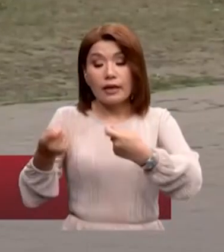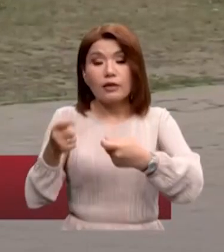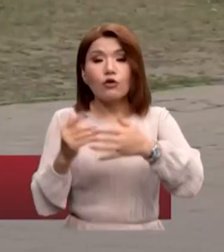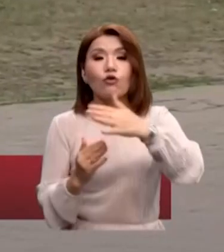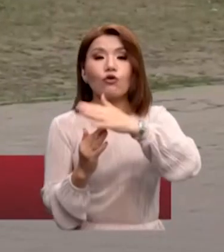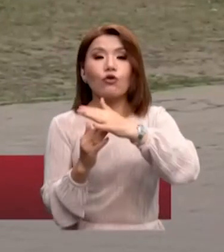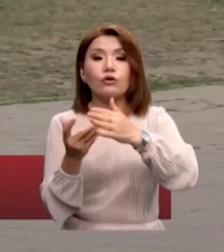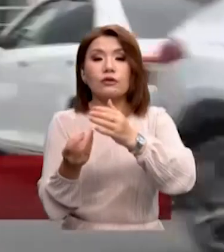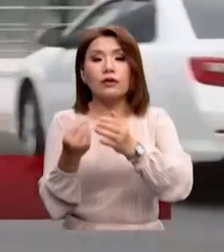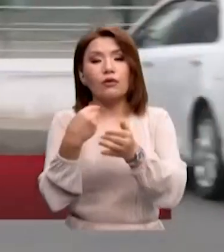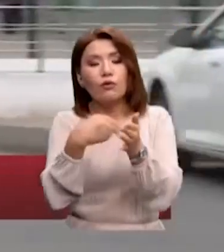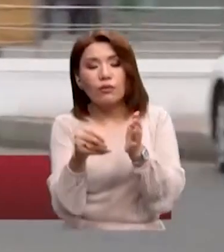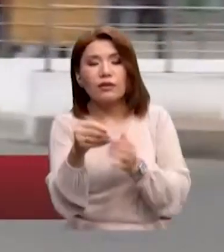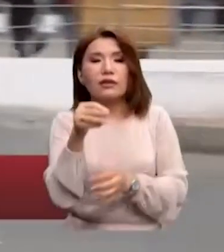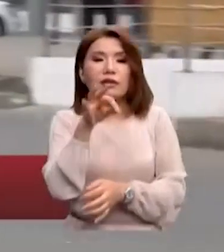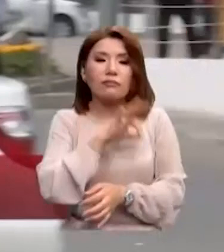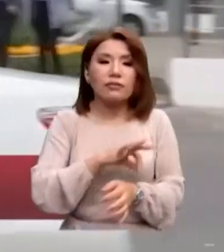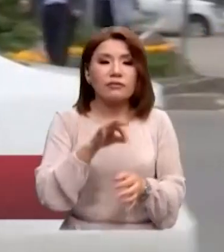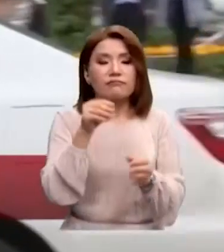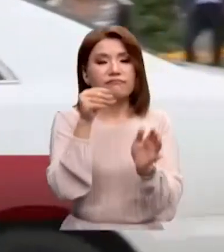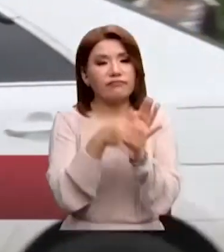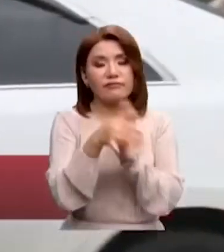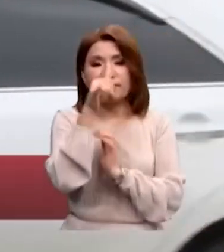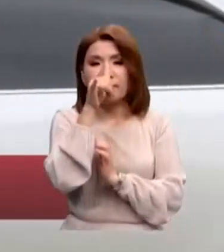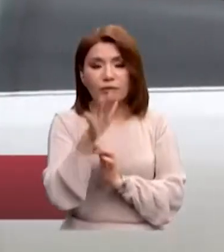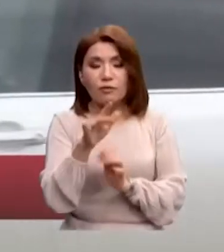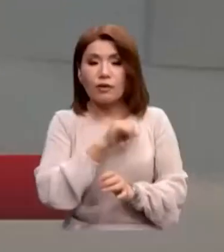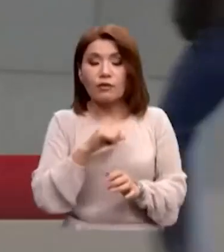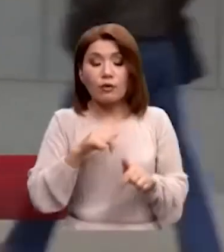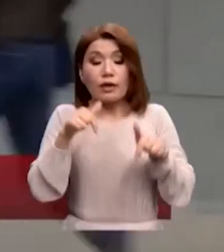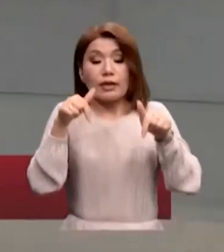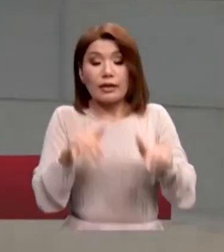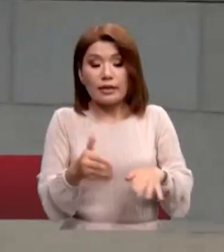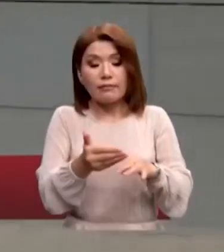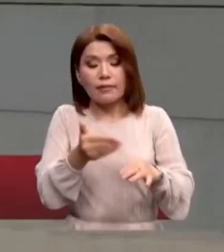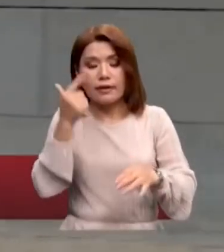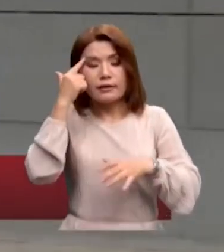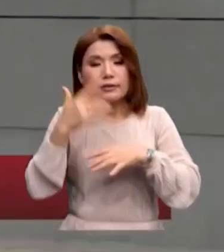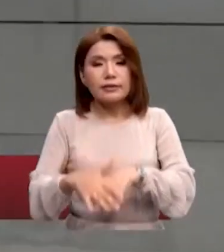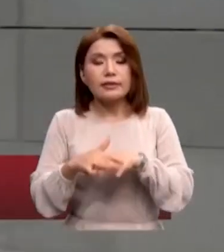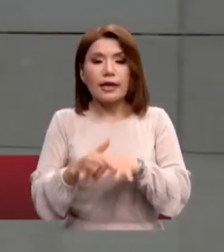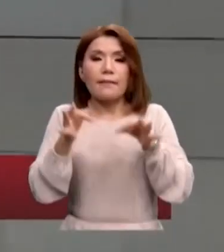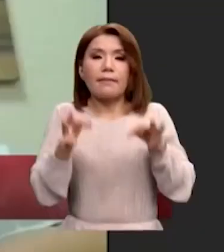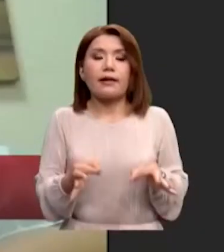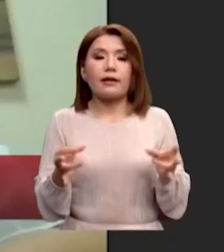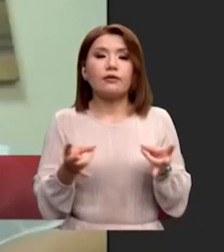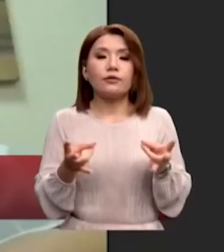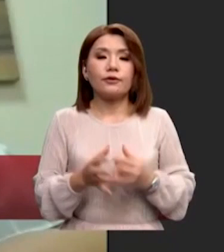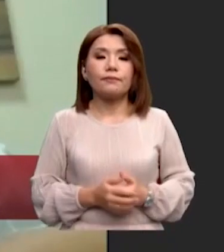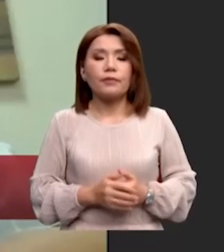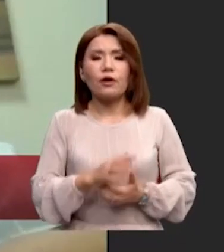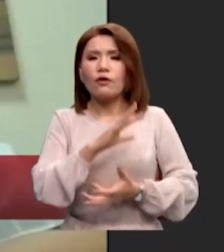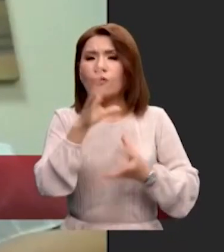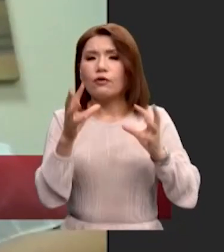сомадан асқан үй алуға, емделуге жұмсай алмайсыз. Сондықтан шешім қабылдарда жеті рет өлшеп, бір рет кескен абзалырақ. Бүкіл